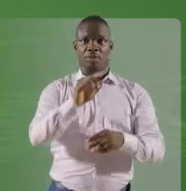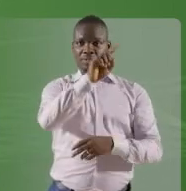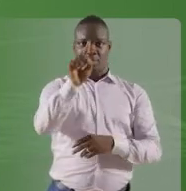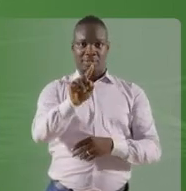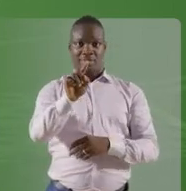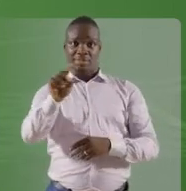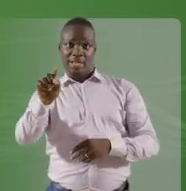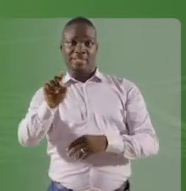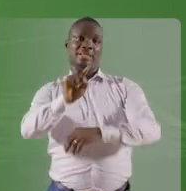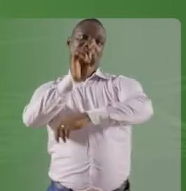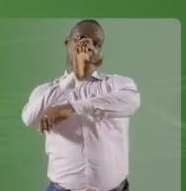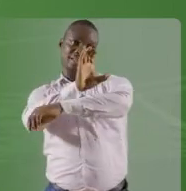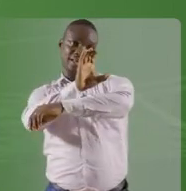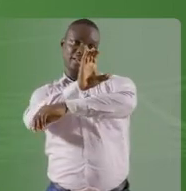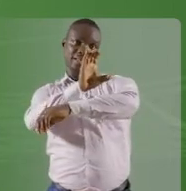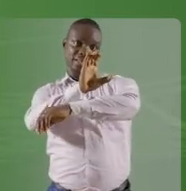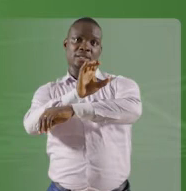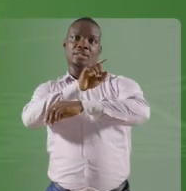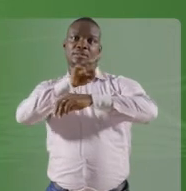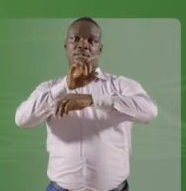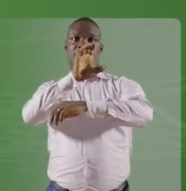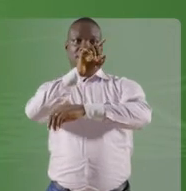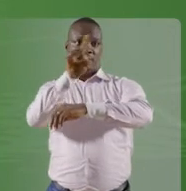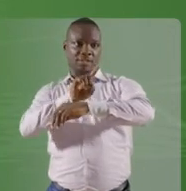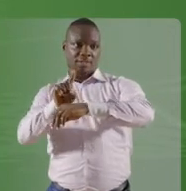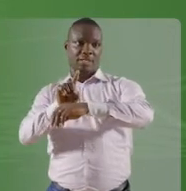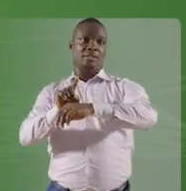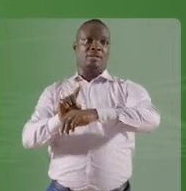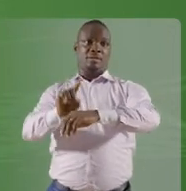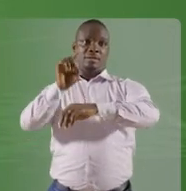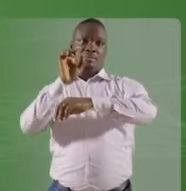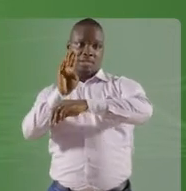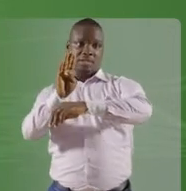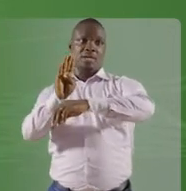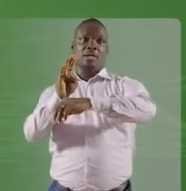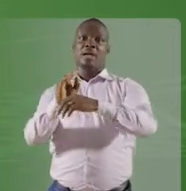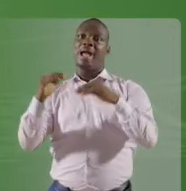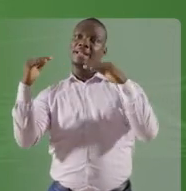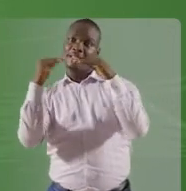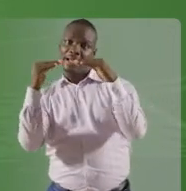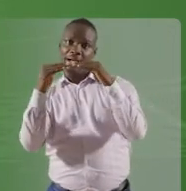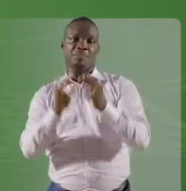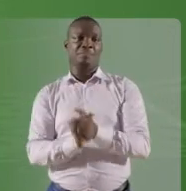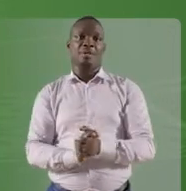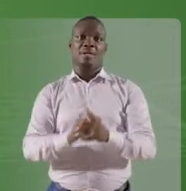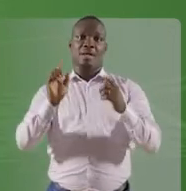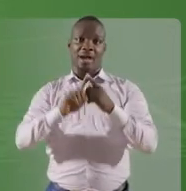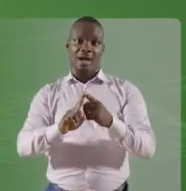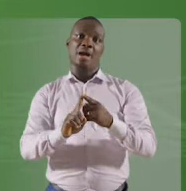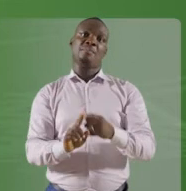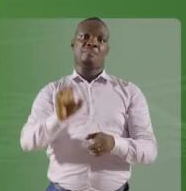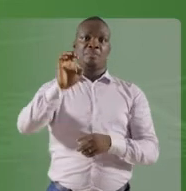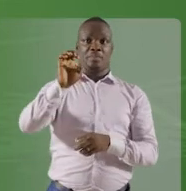ZC moins ZA sur ZB moins ZA va être égal à exponentielle de